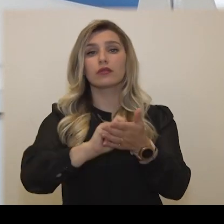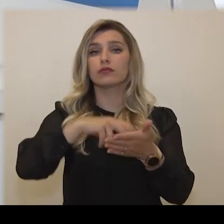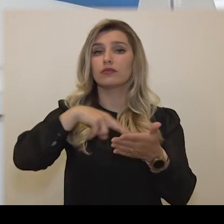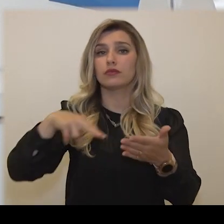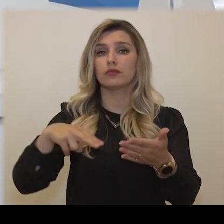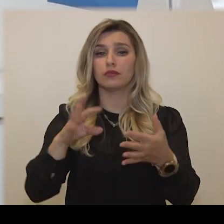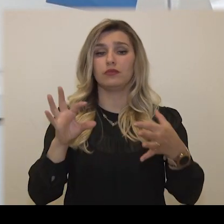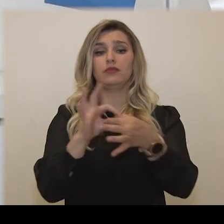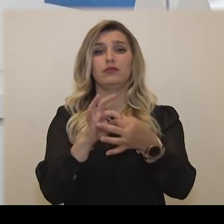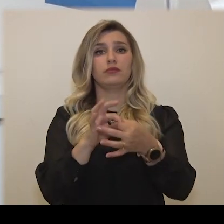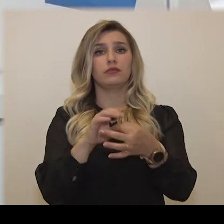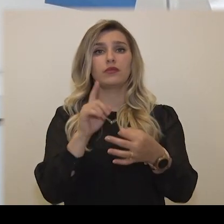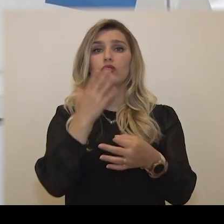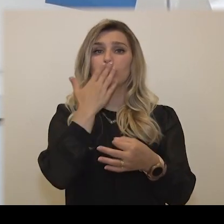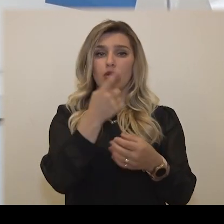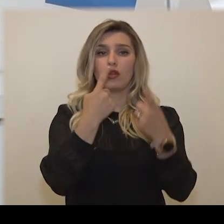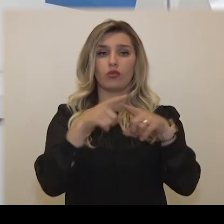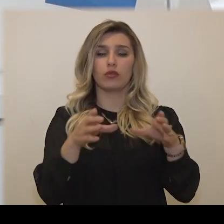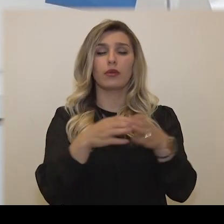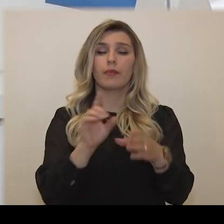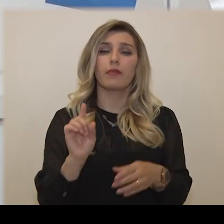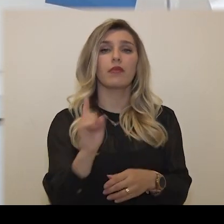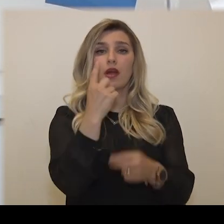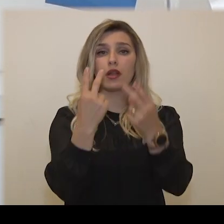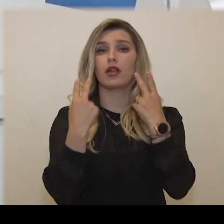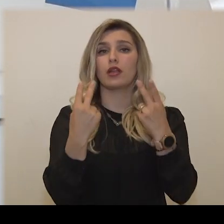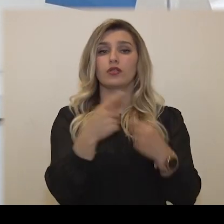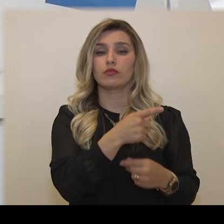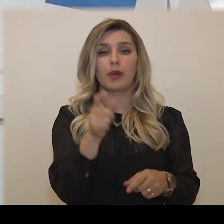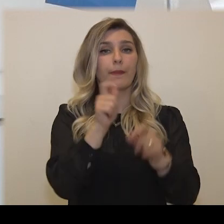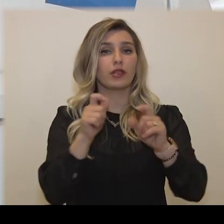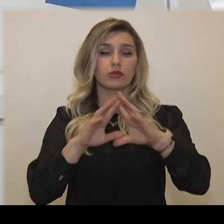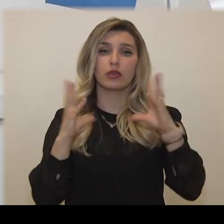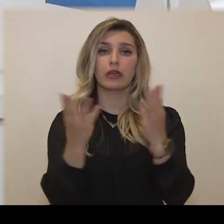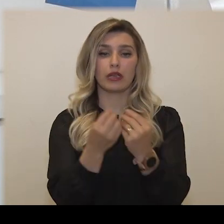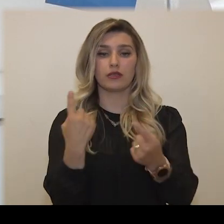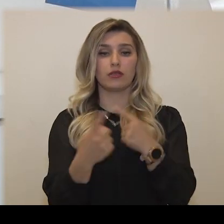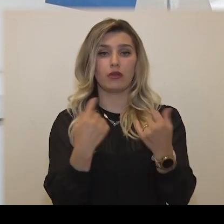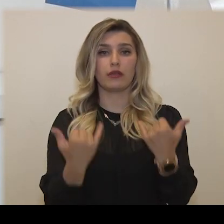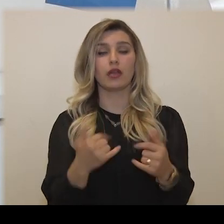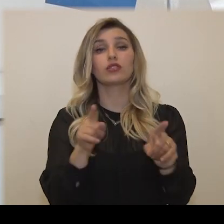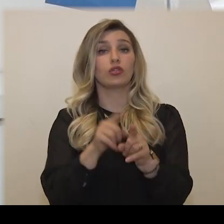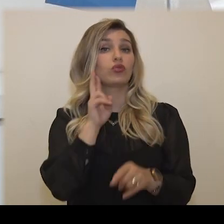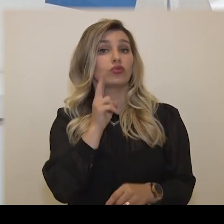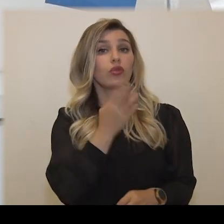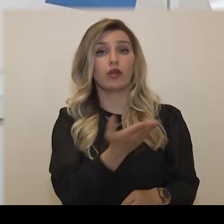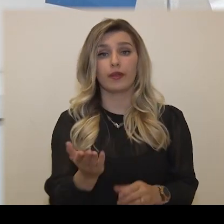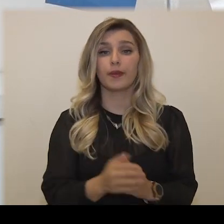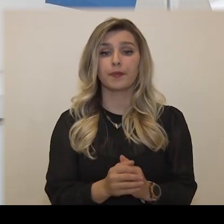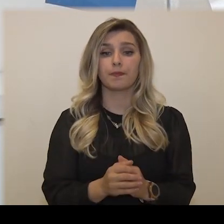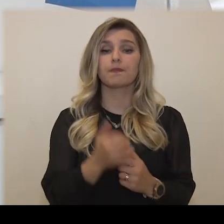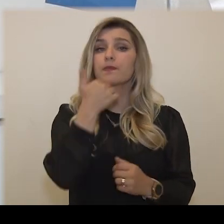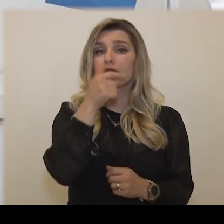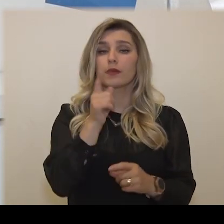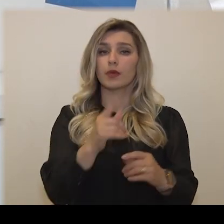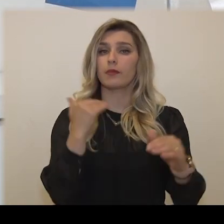thotë shkrim ledzimi, shkolla është qëndësore për çdo person, e në veçantim në këtë situatë dhe për personat të shurdhër, që t'jenë